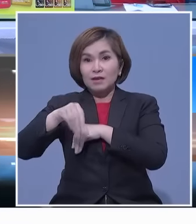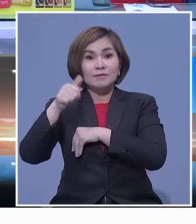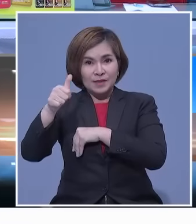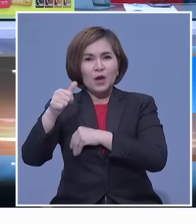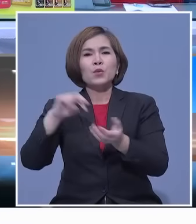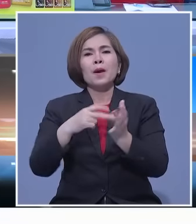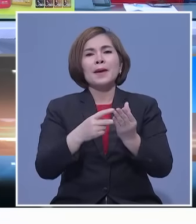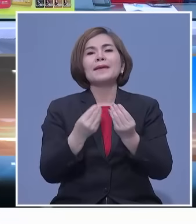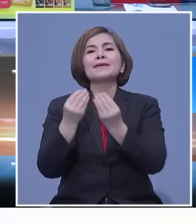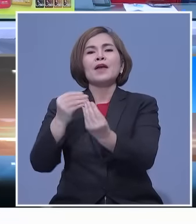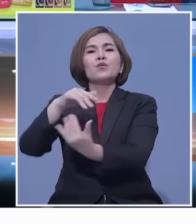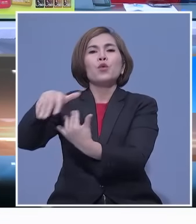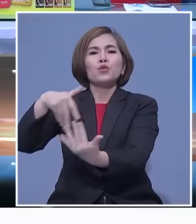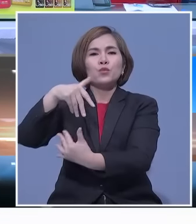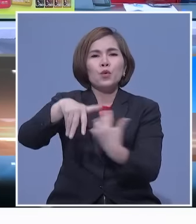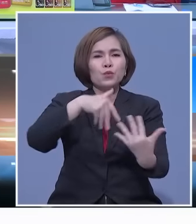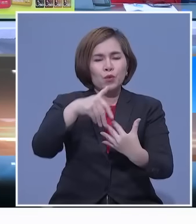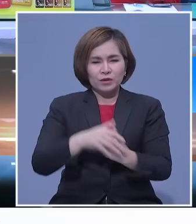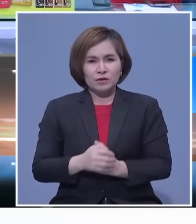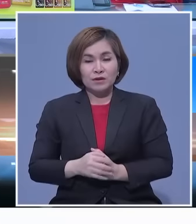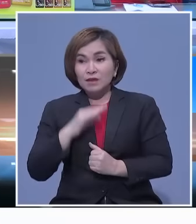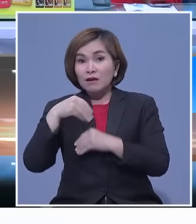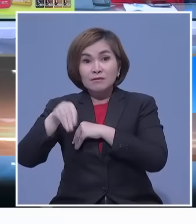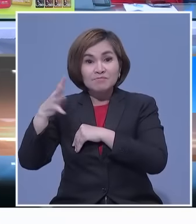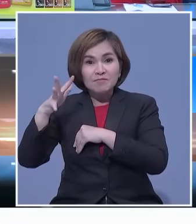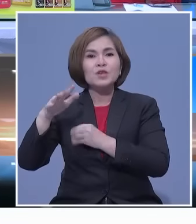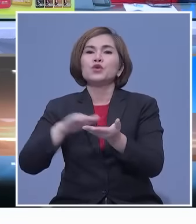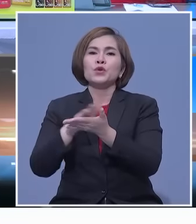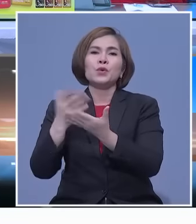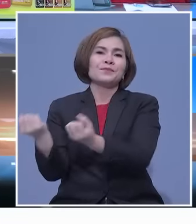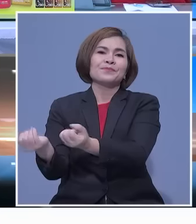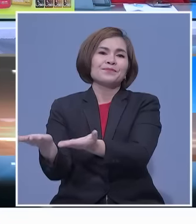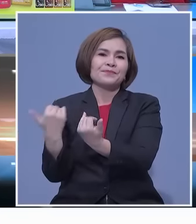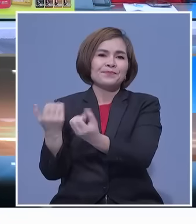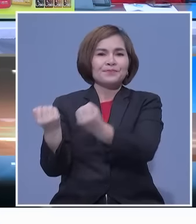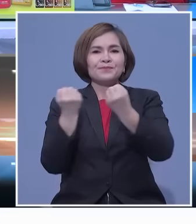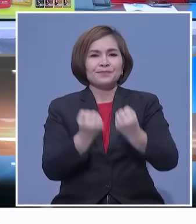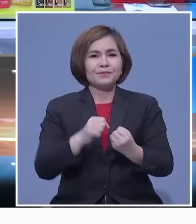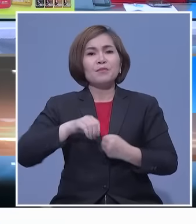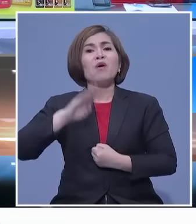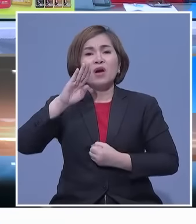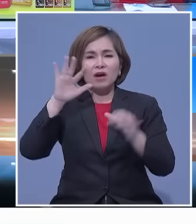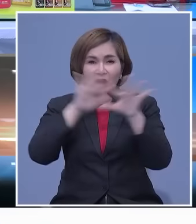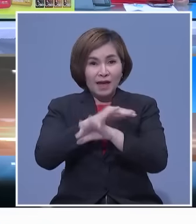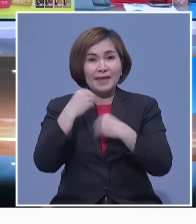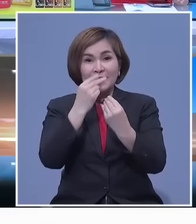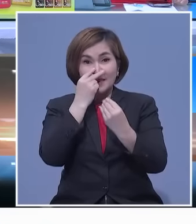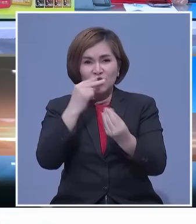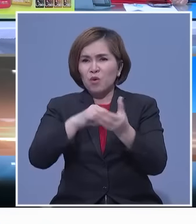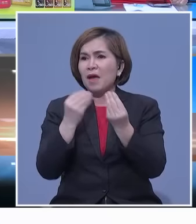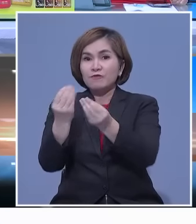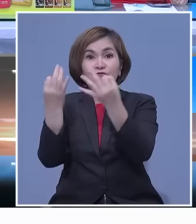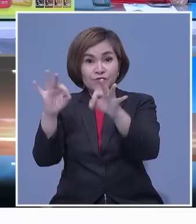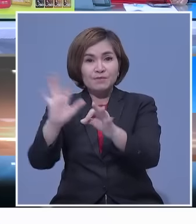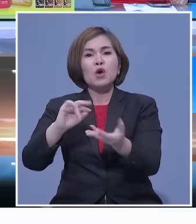ได้ได้ไปใช้แต่ว่าสุดท้ายก็ถ้าหาเครือข่ายไม่ได้จบคตรงนี้ก็ก็เอาคืนต้องคืนวนเพื่อให้เห็นภาพไม่ได้ให้